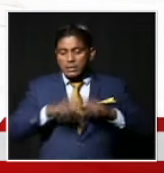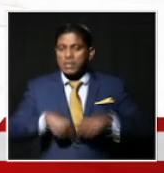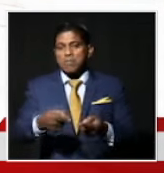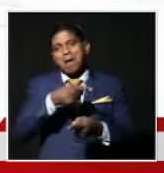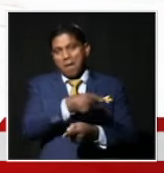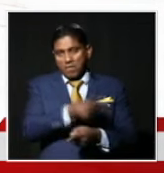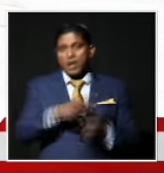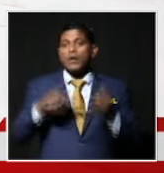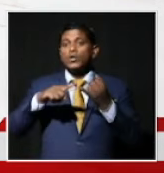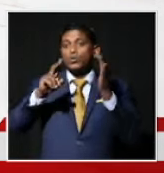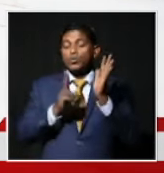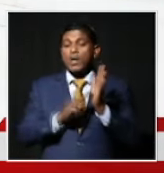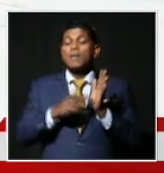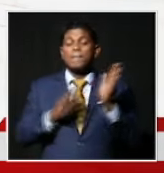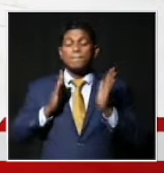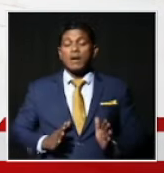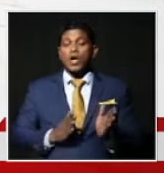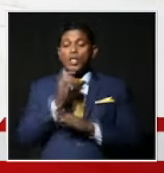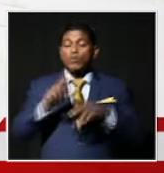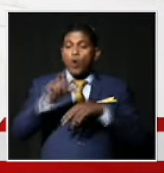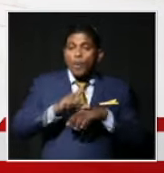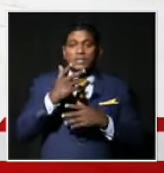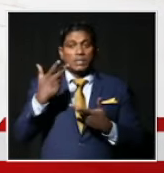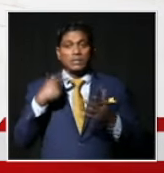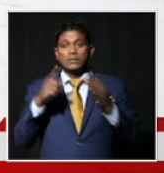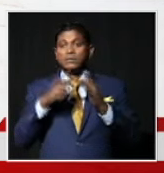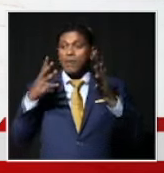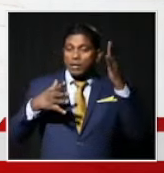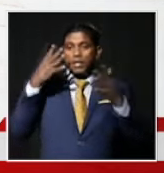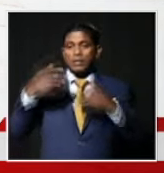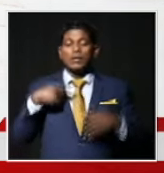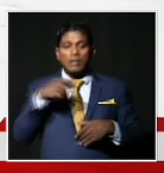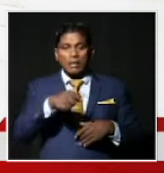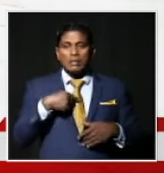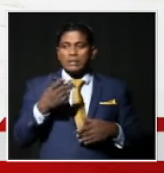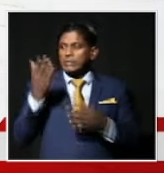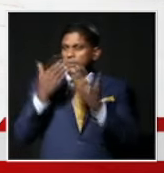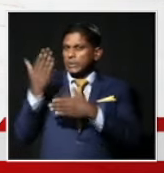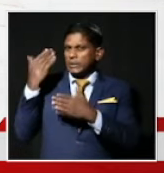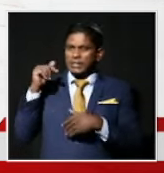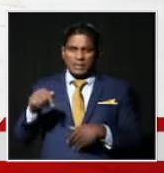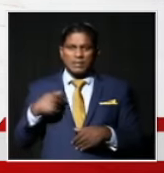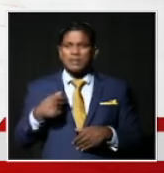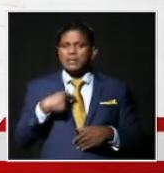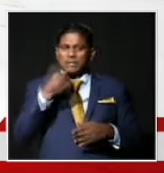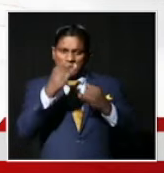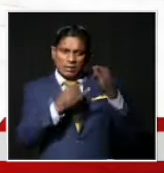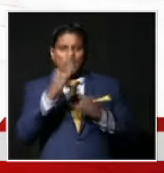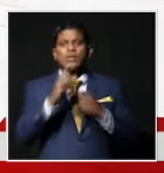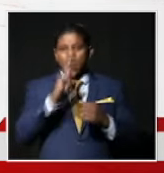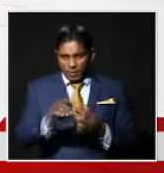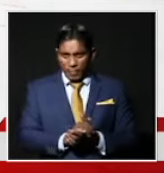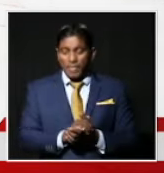එක්සත් ජාතීන්ගේ මානව හිමිකම් කවුන්සිලය ඇතුළු ජාත්‍යන්තර ඉදිරියේ එහි ප්‍රතිපාදන පසුගිය කාල සීමාවේ දැඩි විවේචනයට ලක් වුණා.